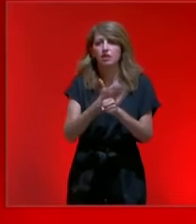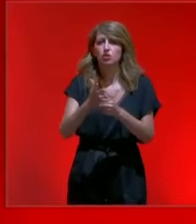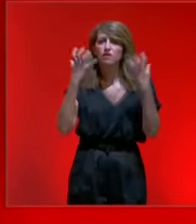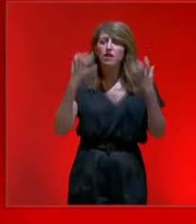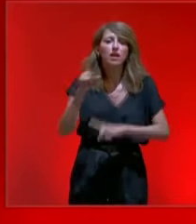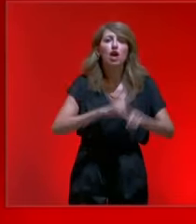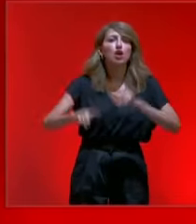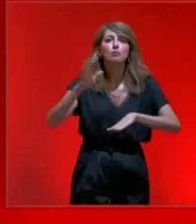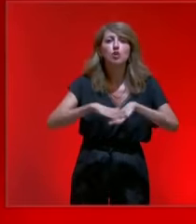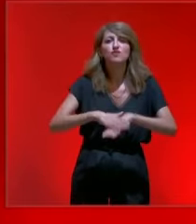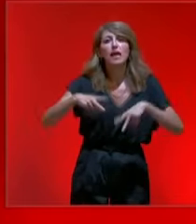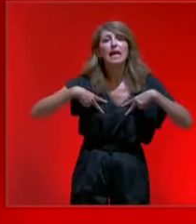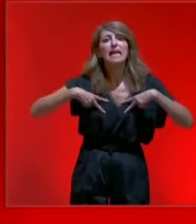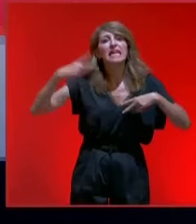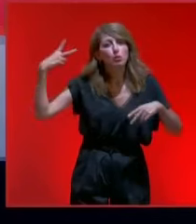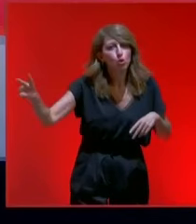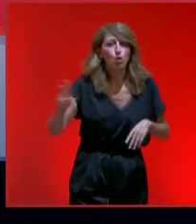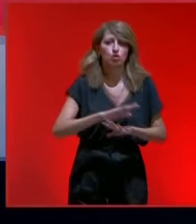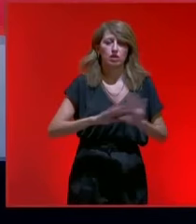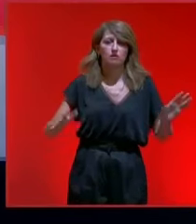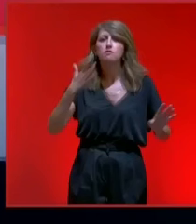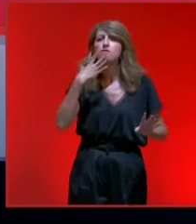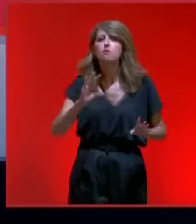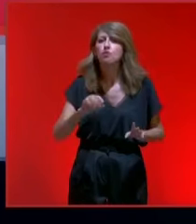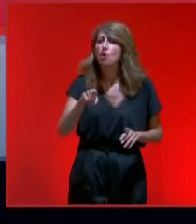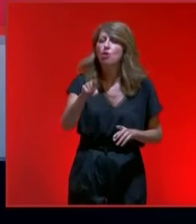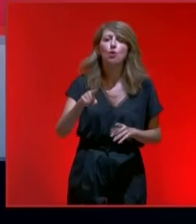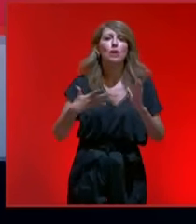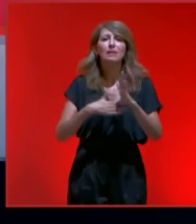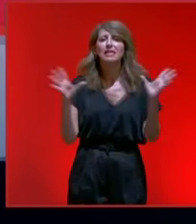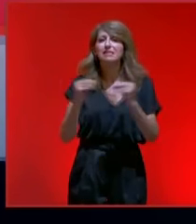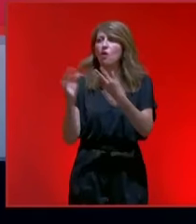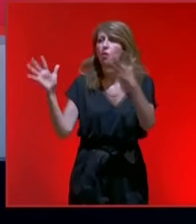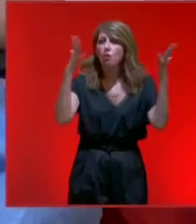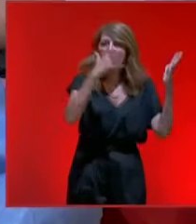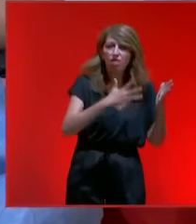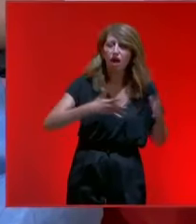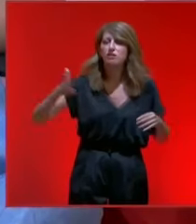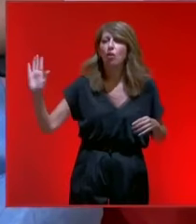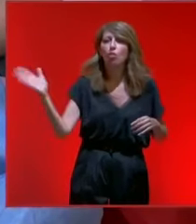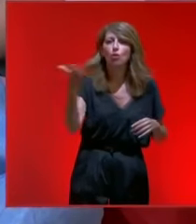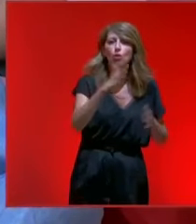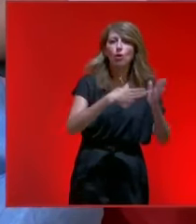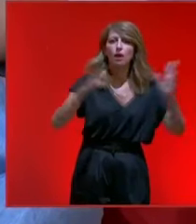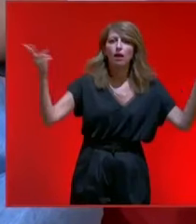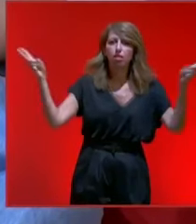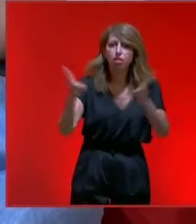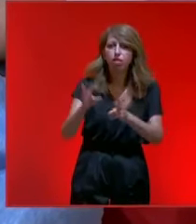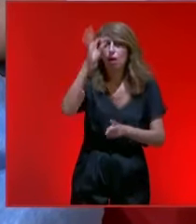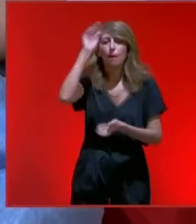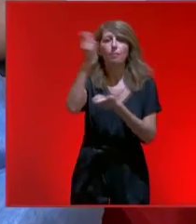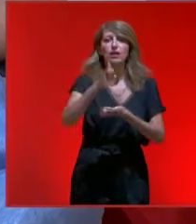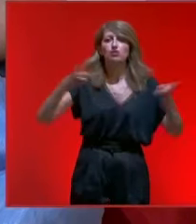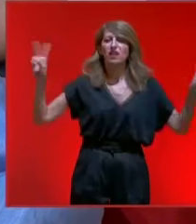δασική υπηρεσία. Που απέλυσαν τους ανθρώπους στη δασοπροστασία. που άφησαν την πυροσβεστική με χιλιάδες ουρανικά κενά, που έχουν